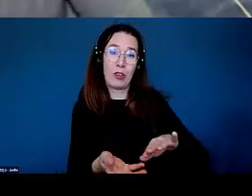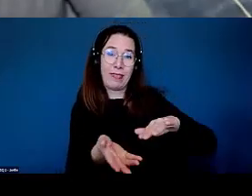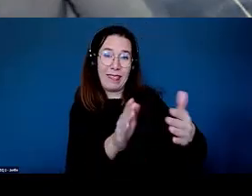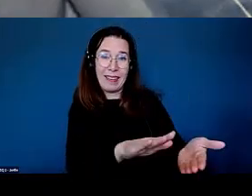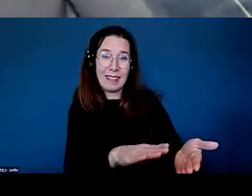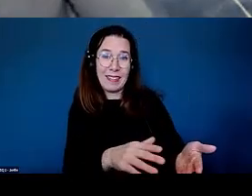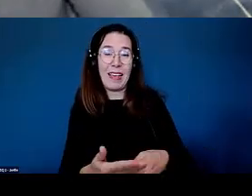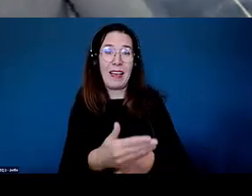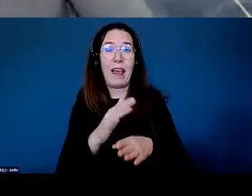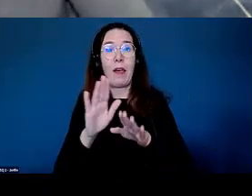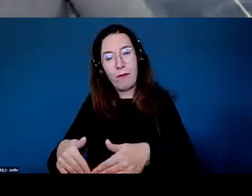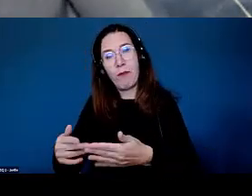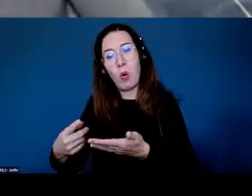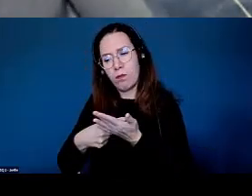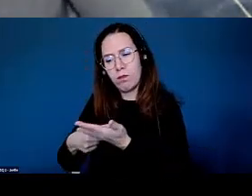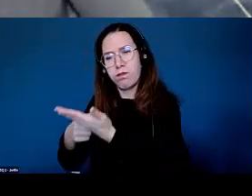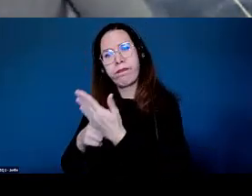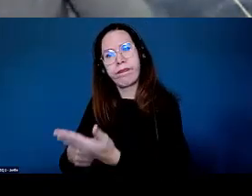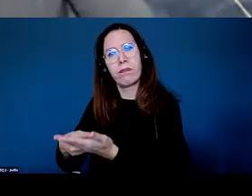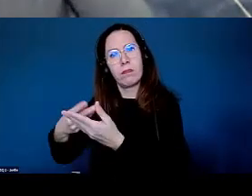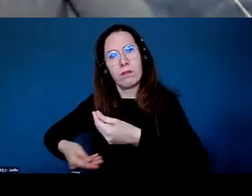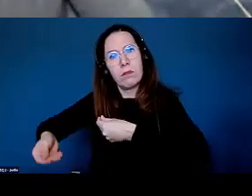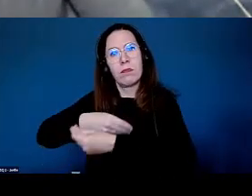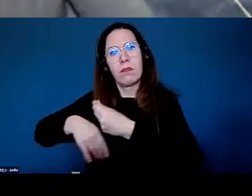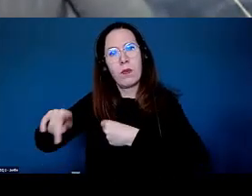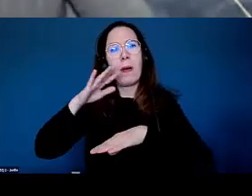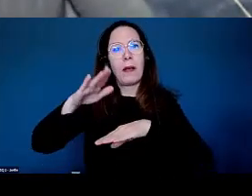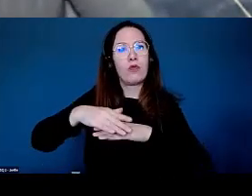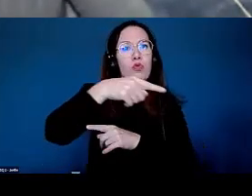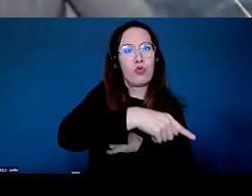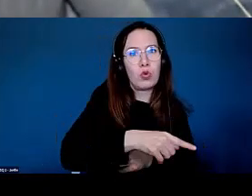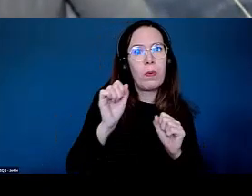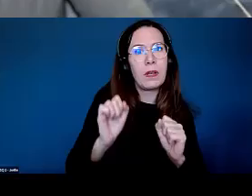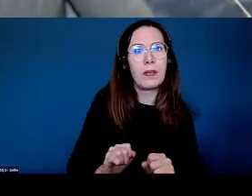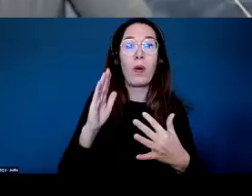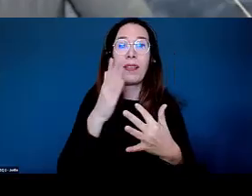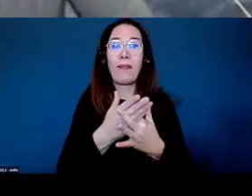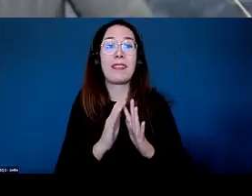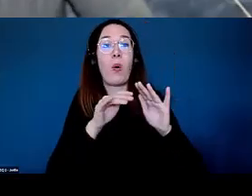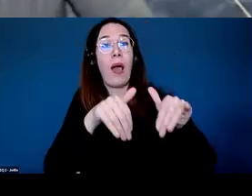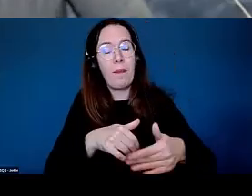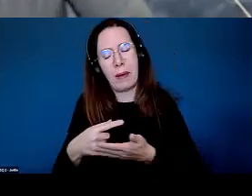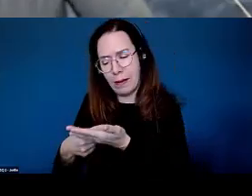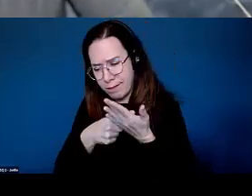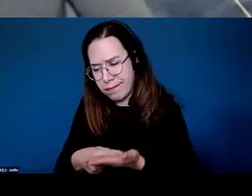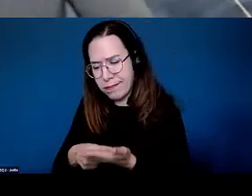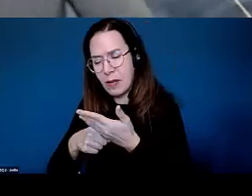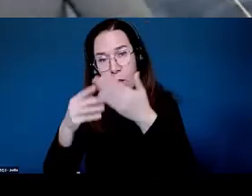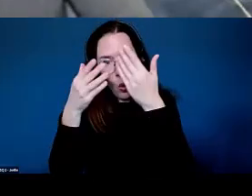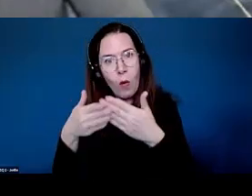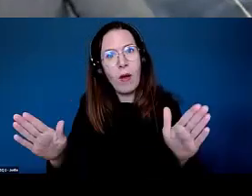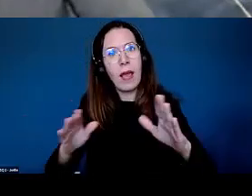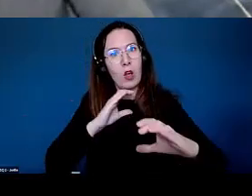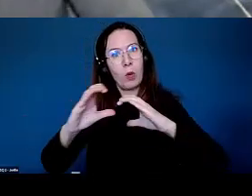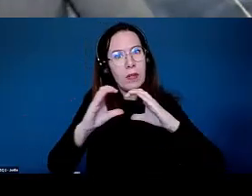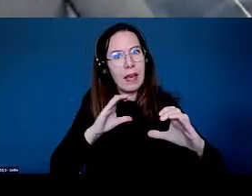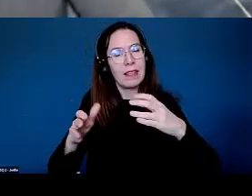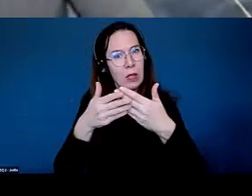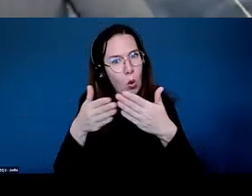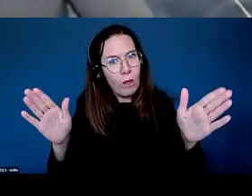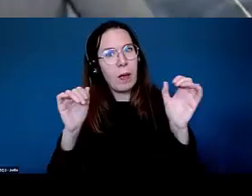post-décès, par exemple, ou post-intervention. Et c'est là qu'on peut ouvrir un peu le débat, le